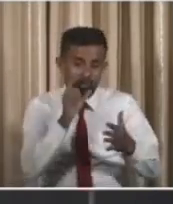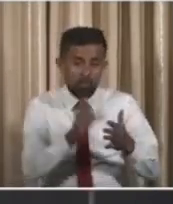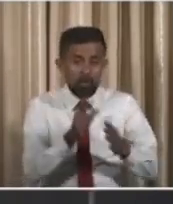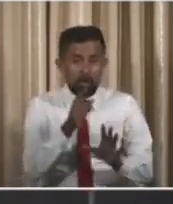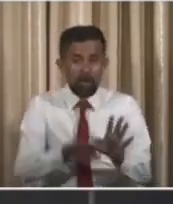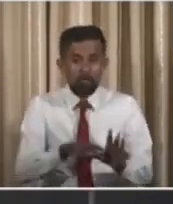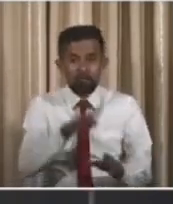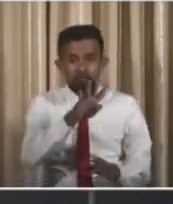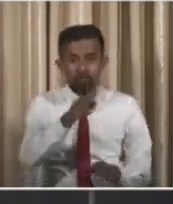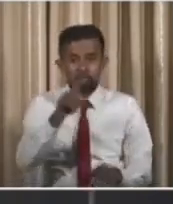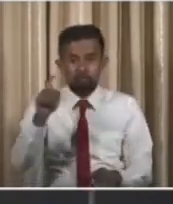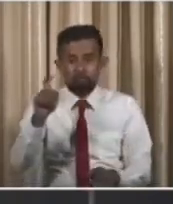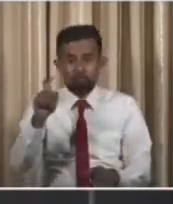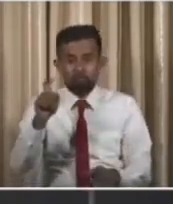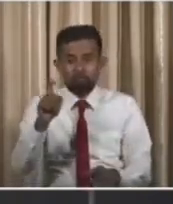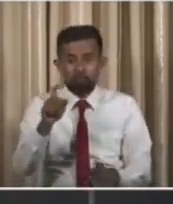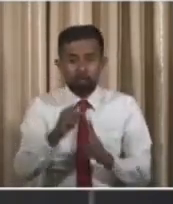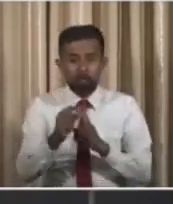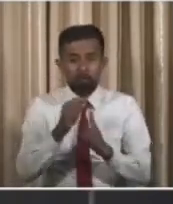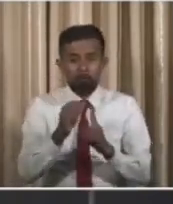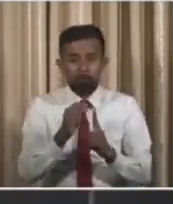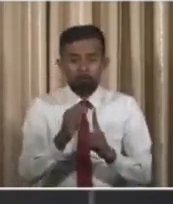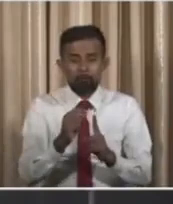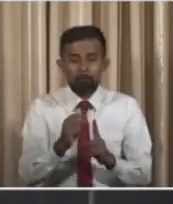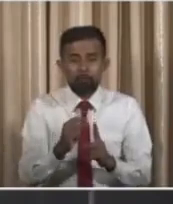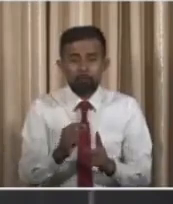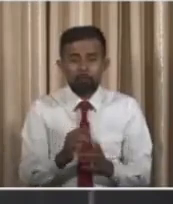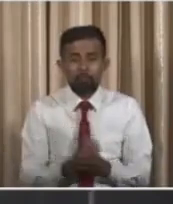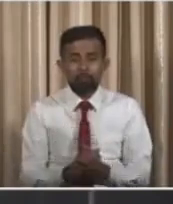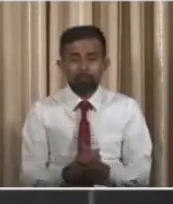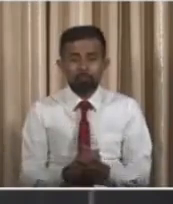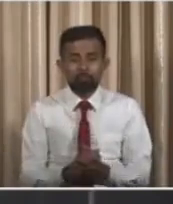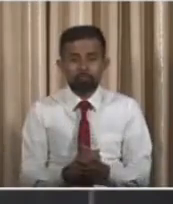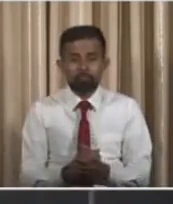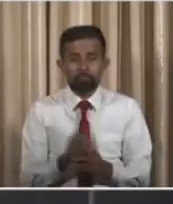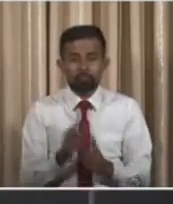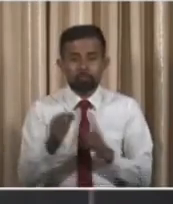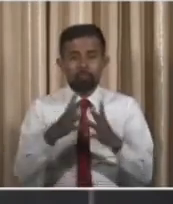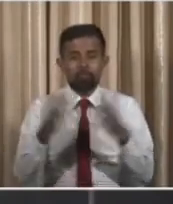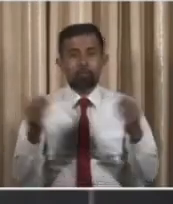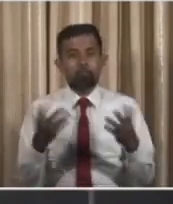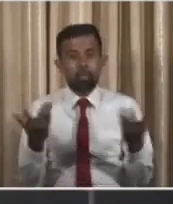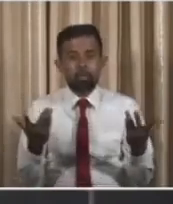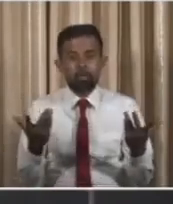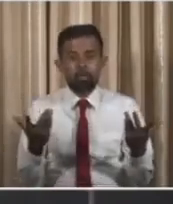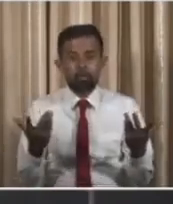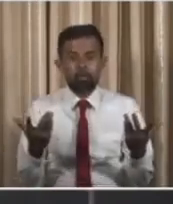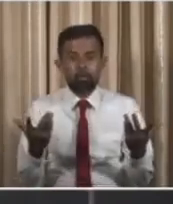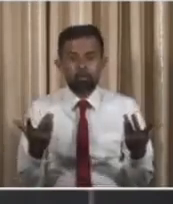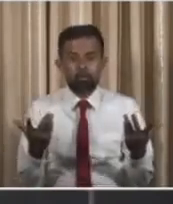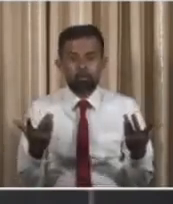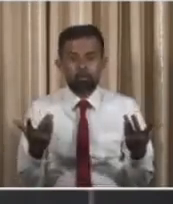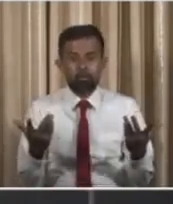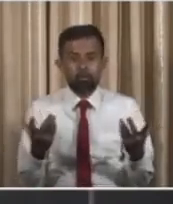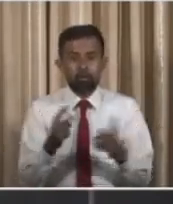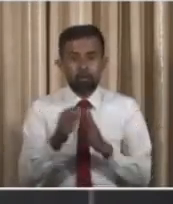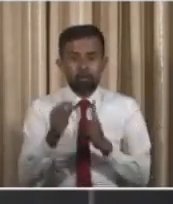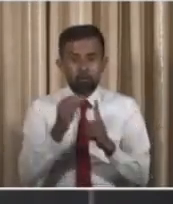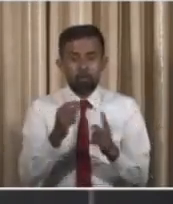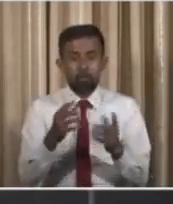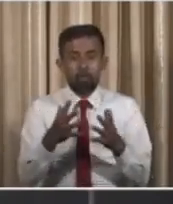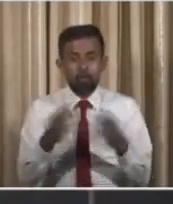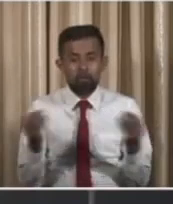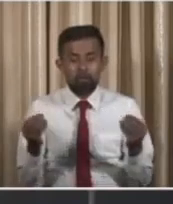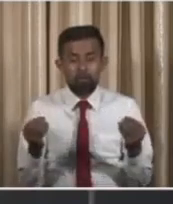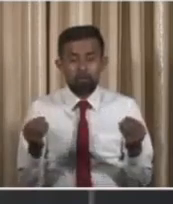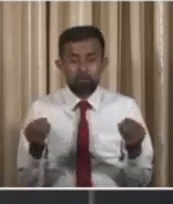අවුරුදු 4.5ක් යනකම් මේ පාර්ලිමේන්තුව අවසන් කරන්න ගරු මන්ත්‍රීතුමා. පාර්ලිමේන්තුව විසුරන්න බෑනේ. නැහැ. පාර්ලිමේන්තුව